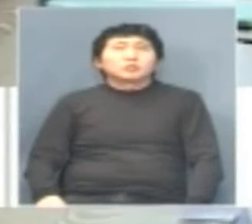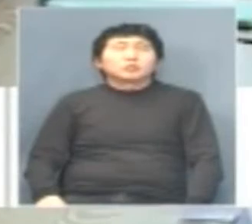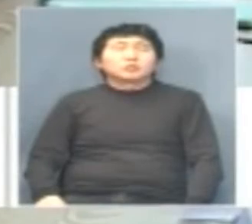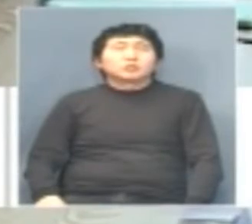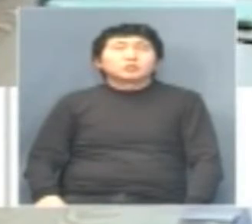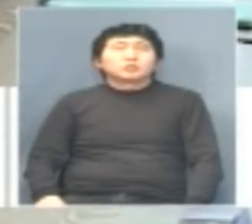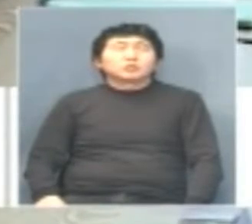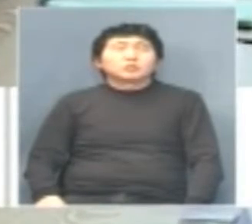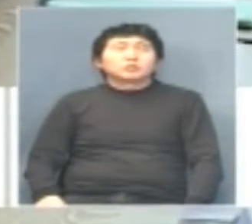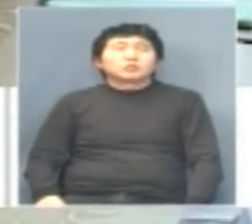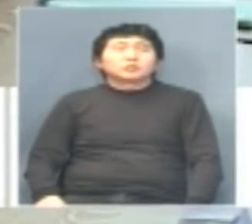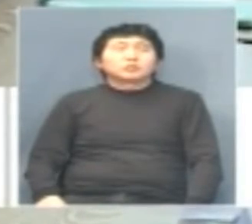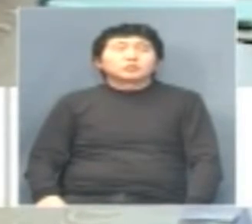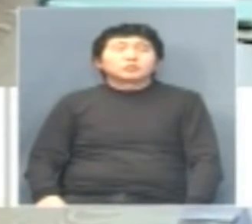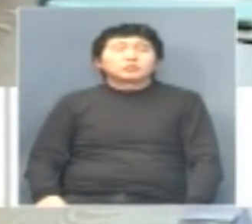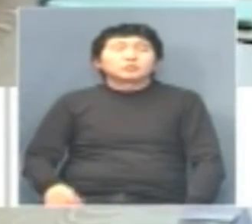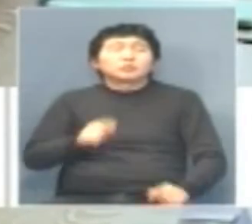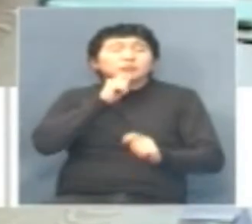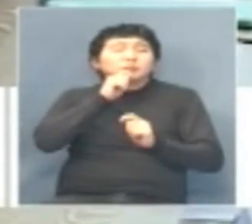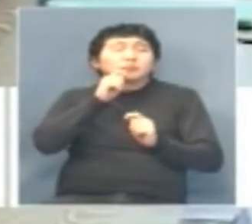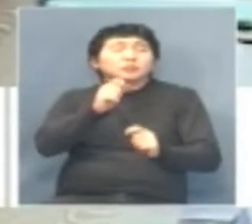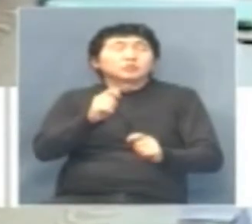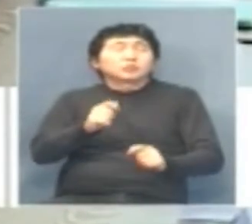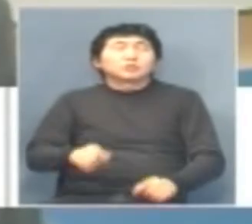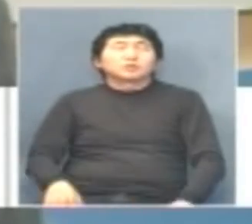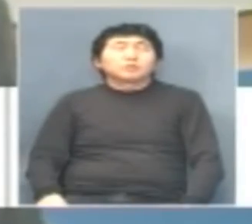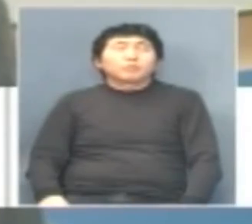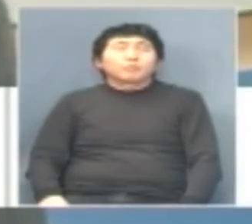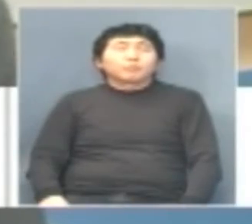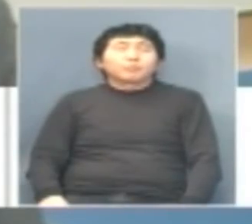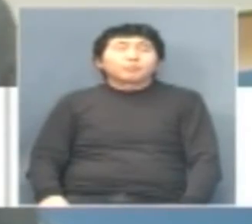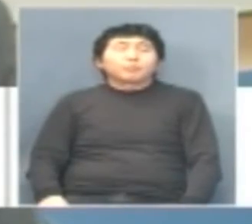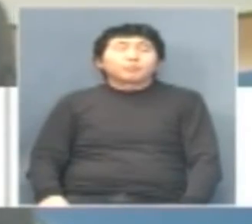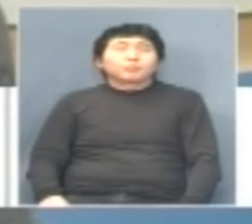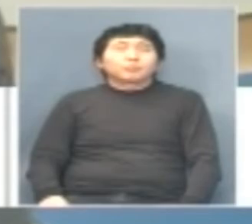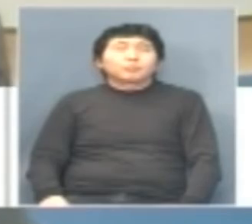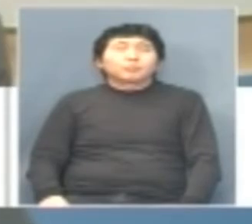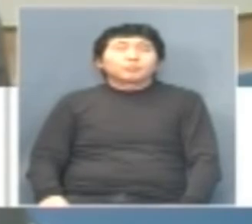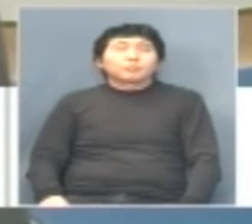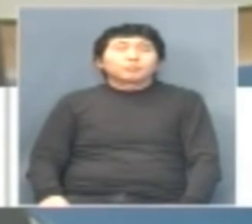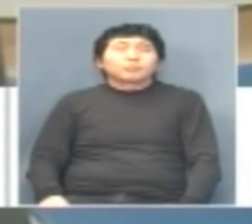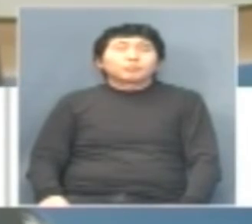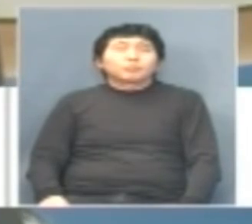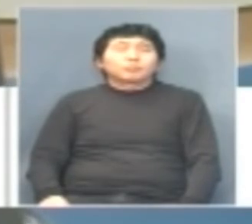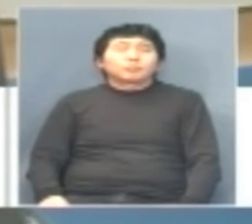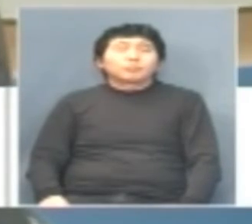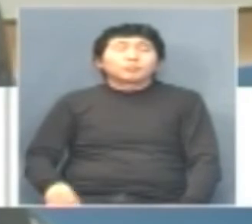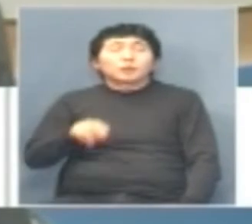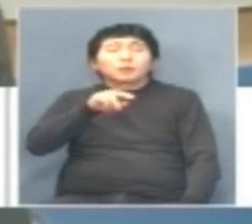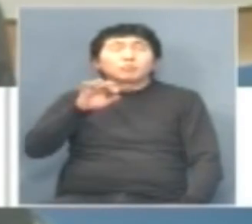жеңіске жеткен. Құрбанбек өзінің марапаттаудан алған әсерімен бөлісті. Мен оңтүстіктен келген, серпін бағдарламасы